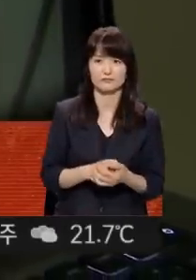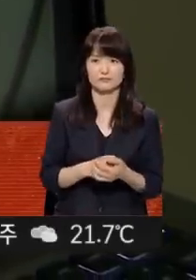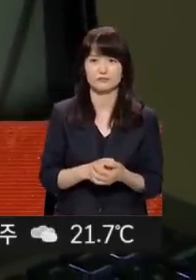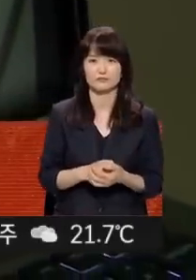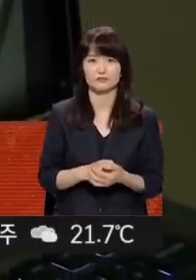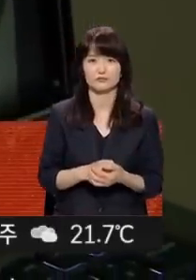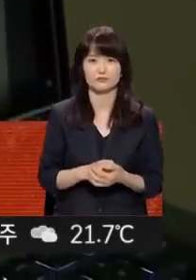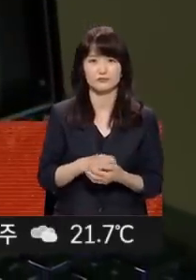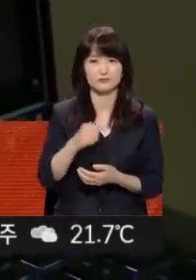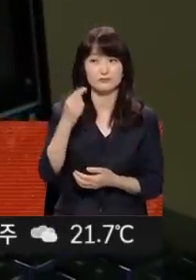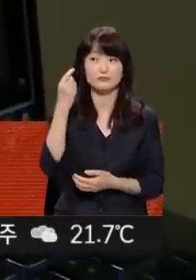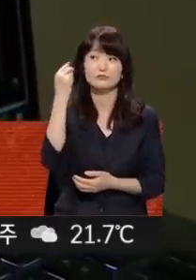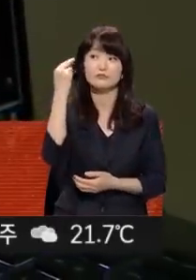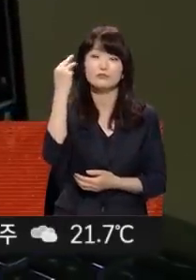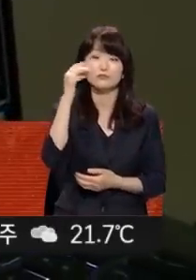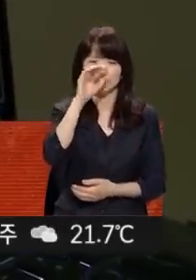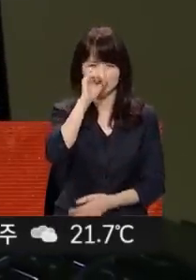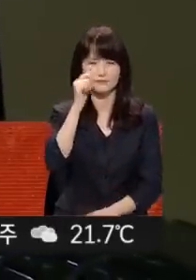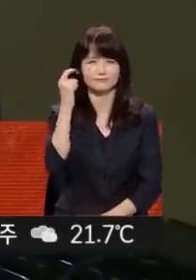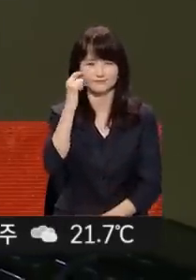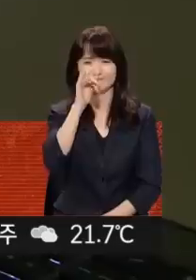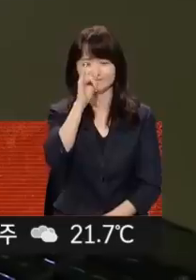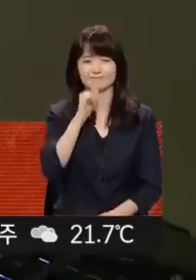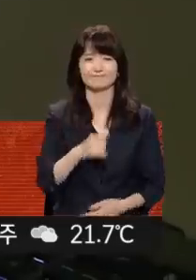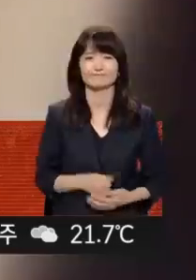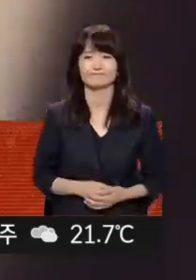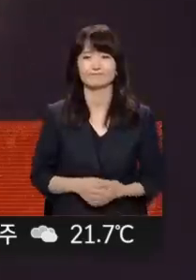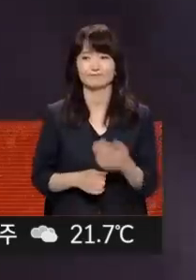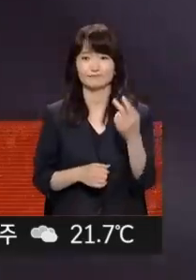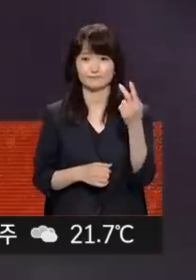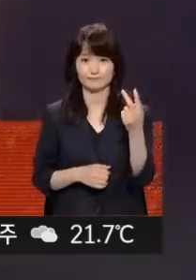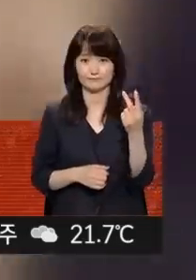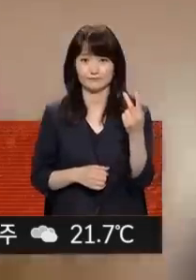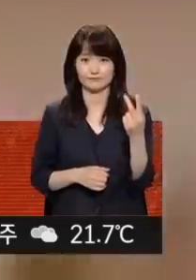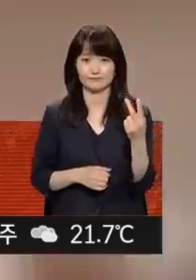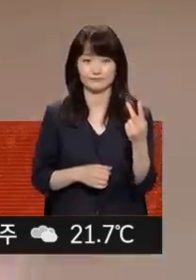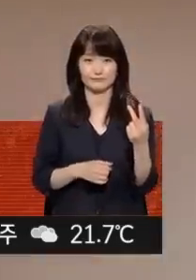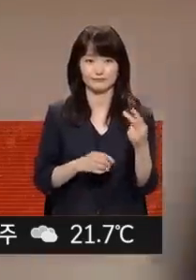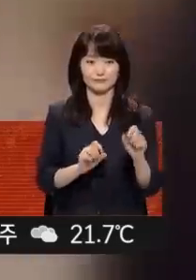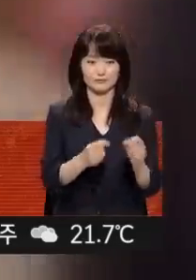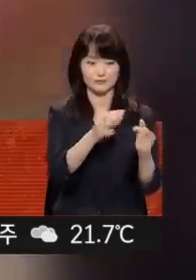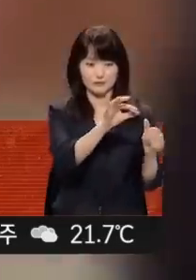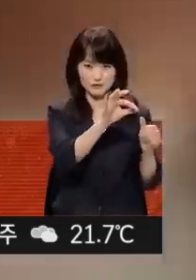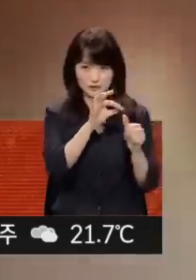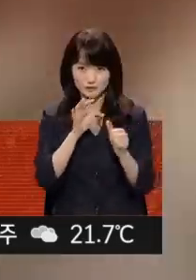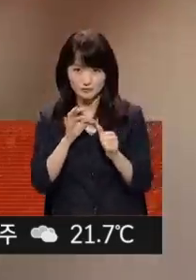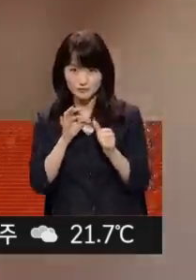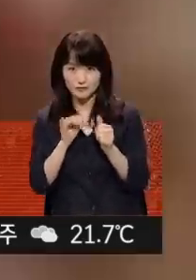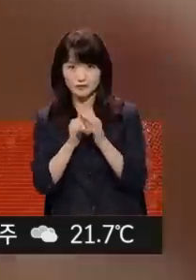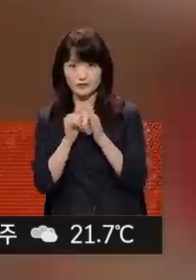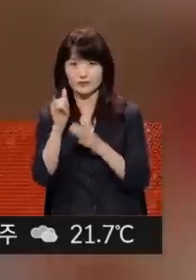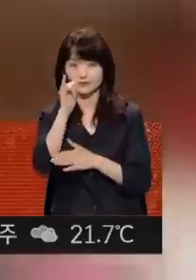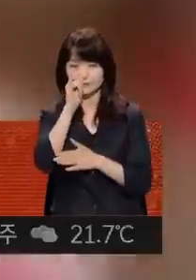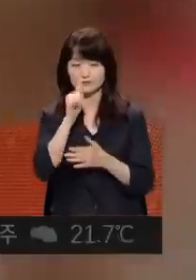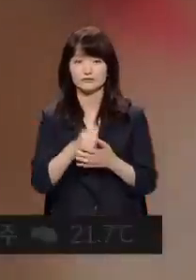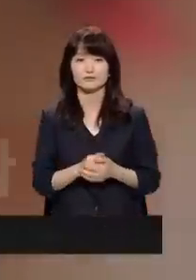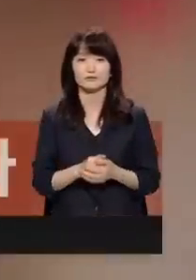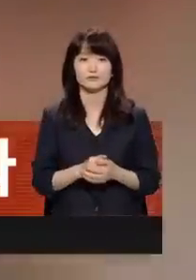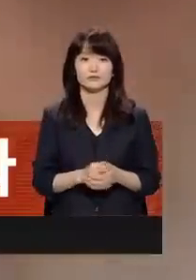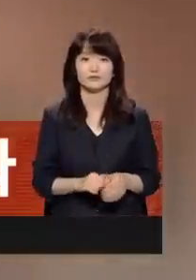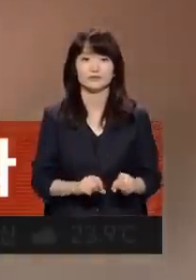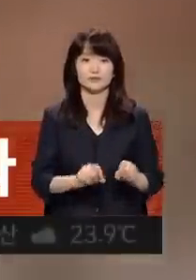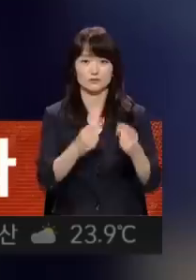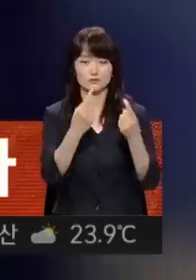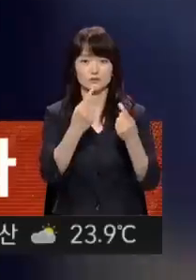놓지마네 그런데 며칠 전에 좋은 소식이 또 들려왔습니다이 두 친구를 같이 입양하겠다는 한 가족이 나타난 겁니다 같은 날